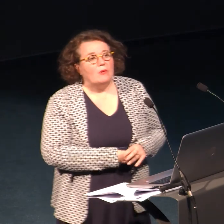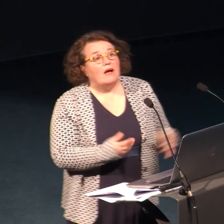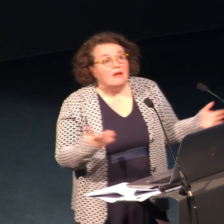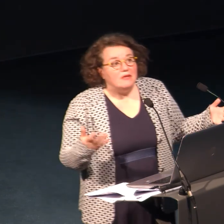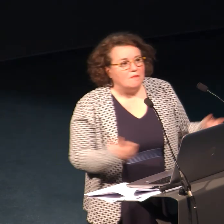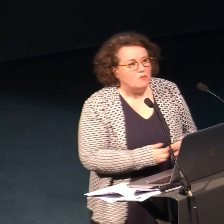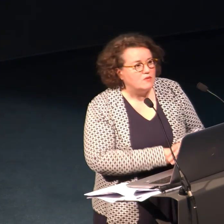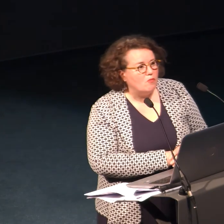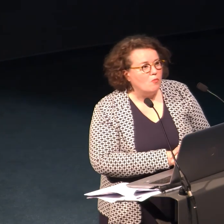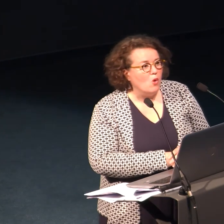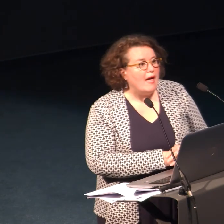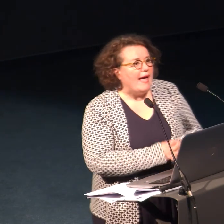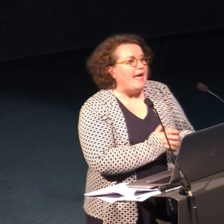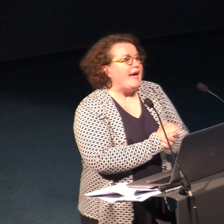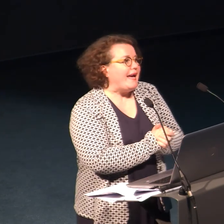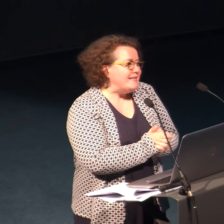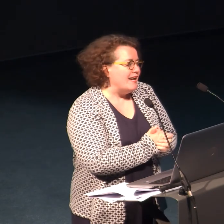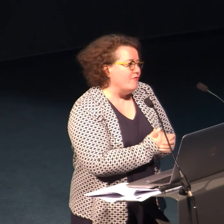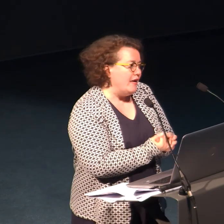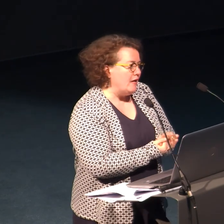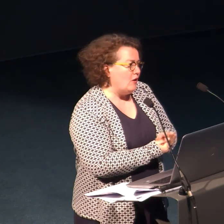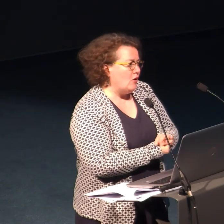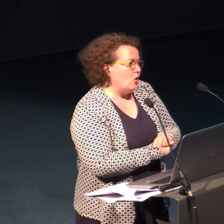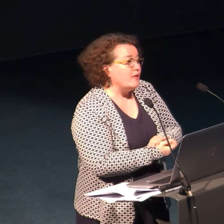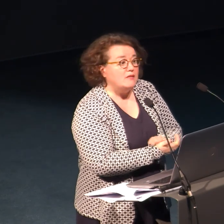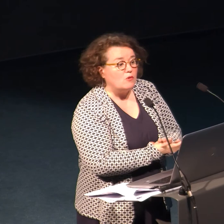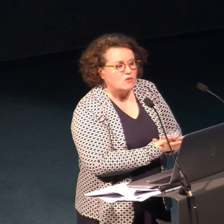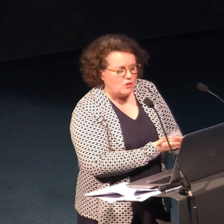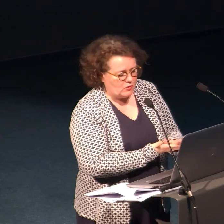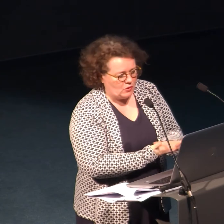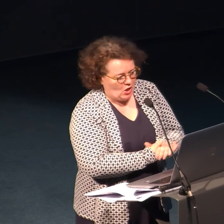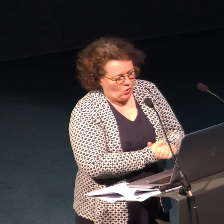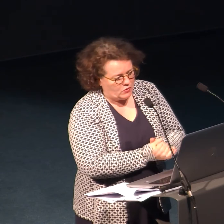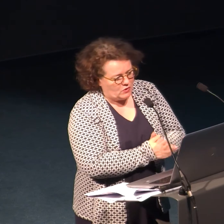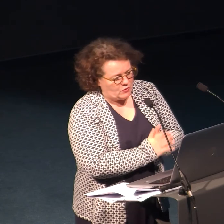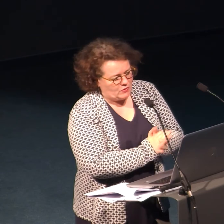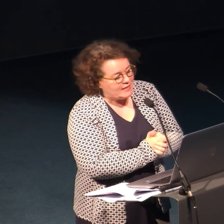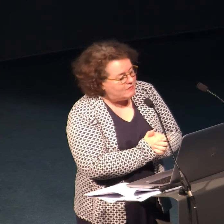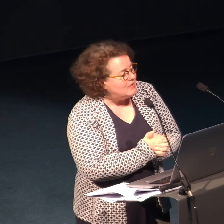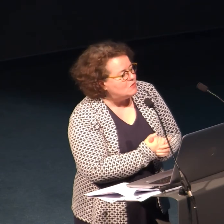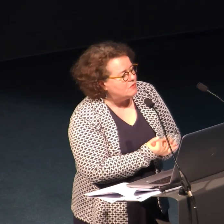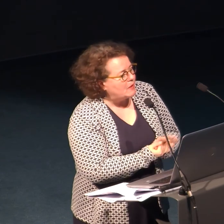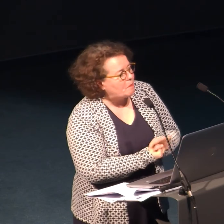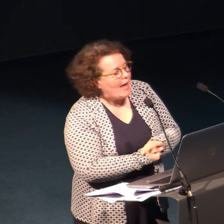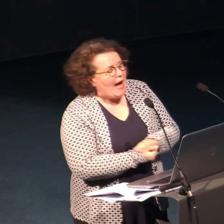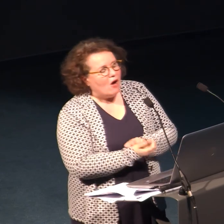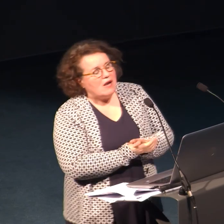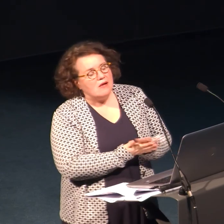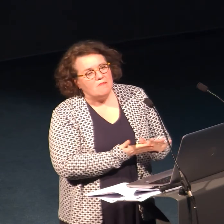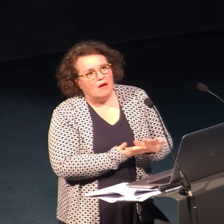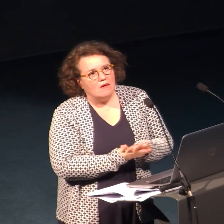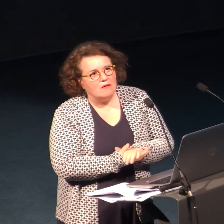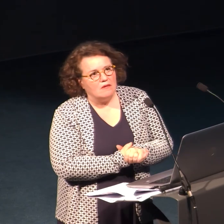interdire tout simplement est réservé l'antarctique au sol aux seules activités scientifiques en